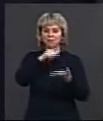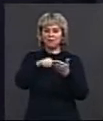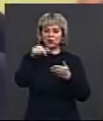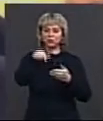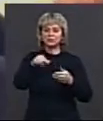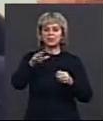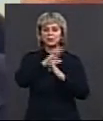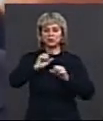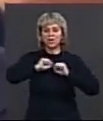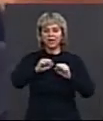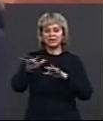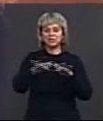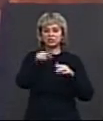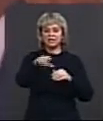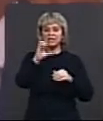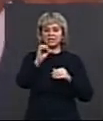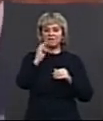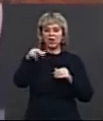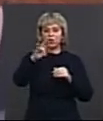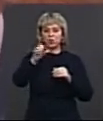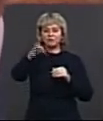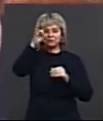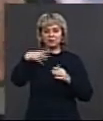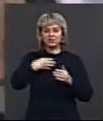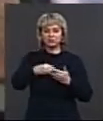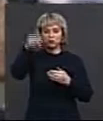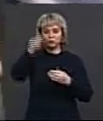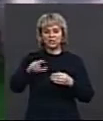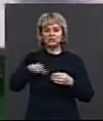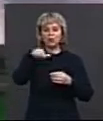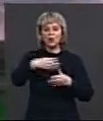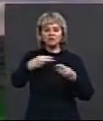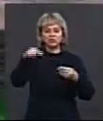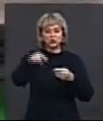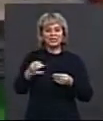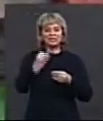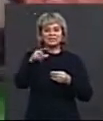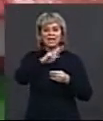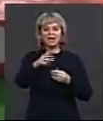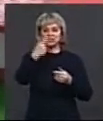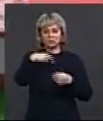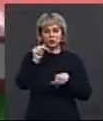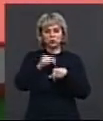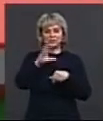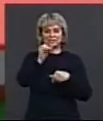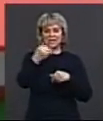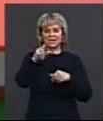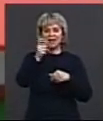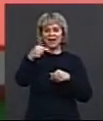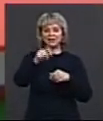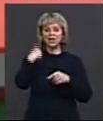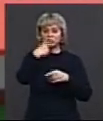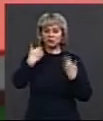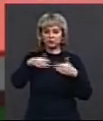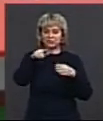вопросам природоохранной деятельности Сергей Иванов. Вспоминая свой приезд на Дон прошлой весной, интересуется, как себя чувствуют сайгаки, которых